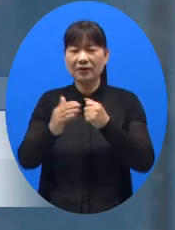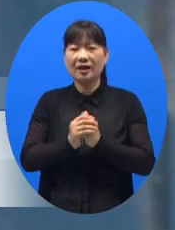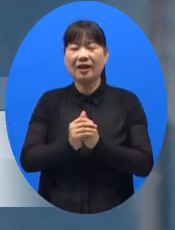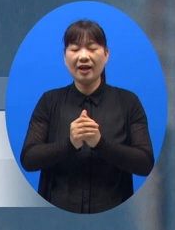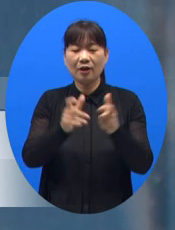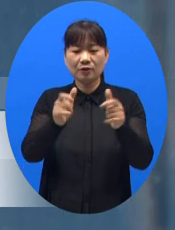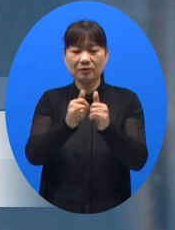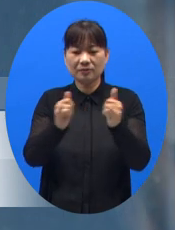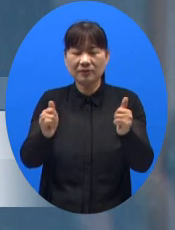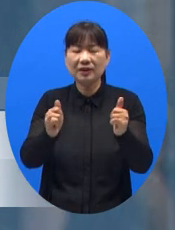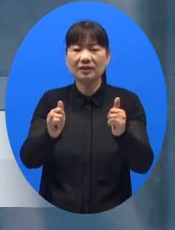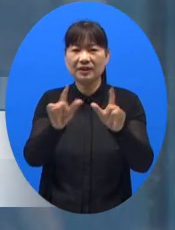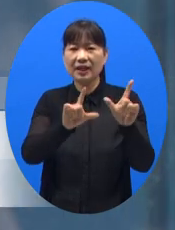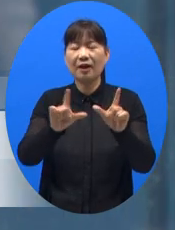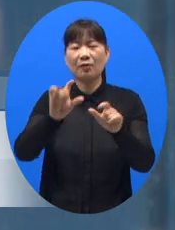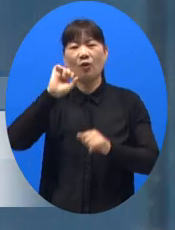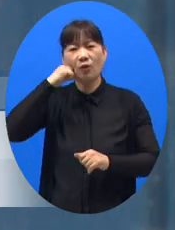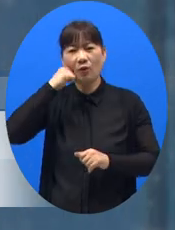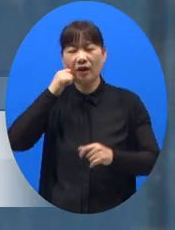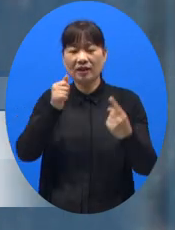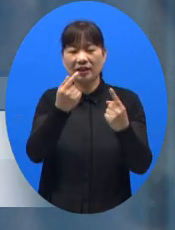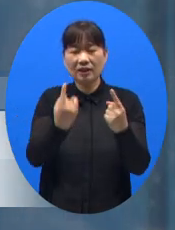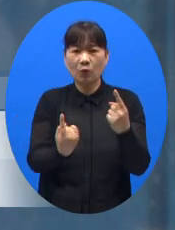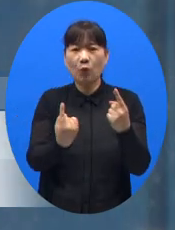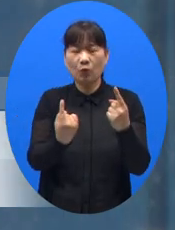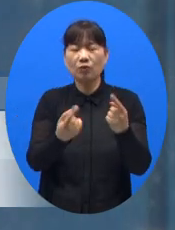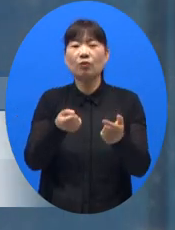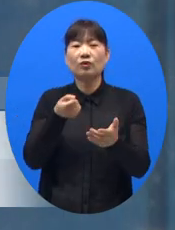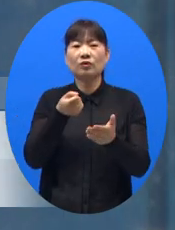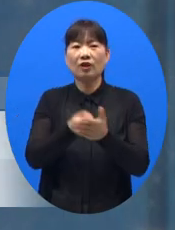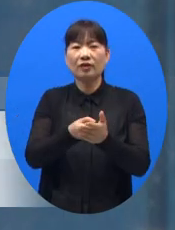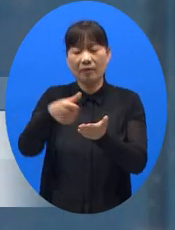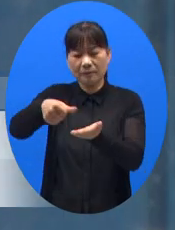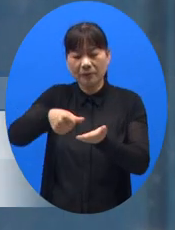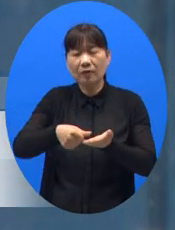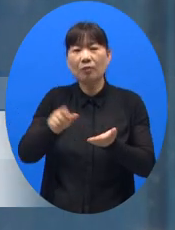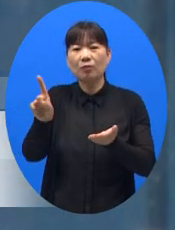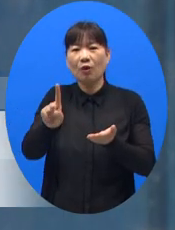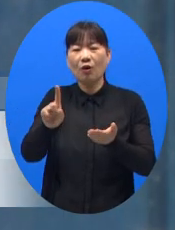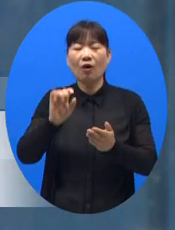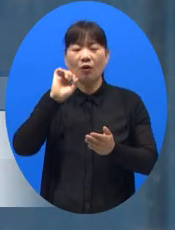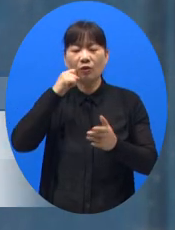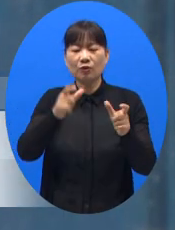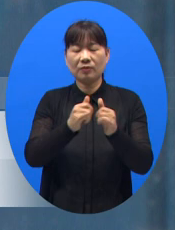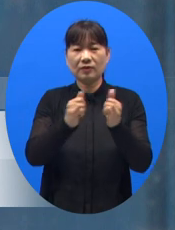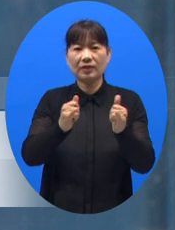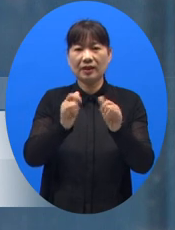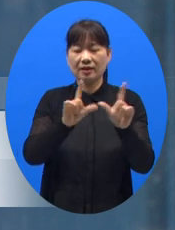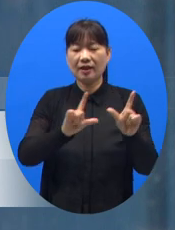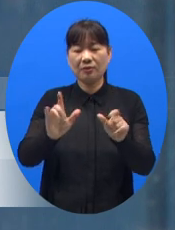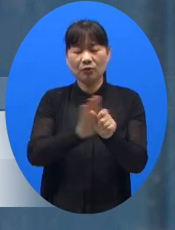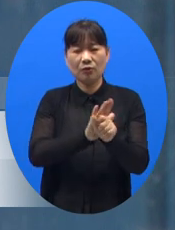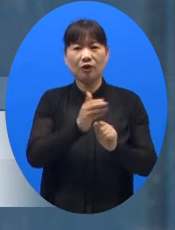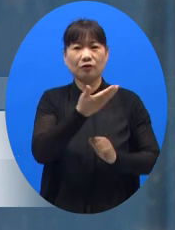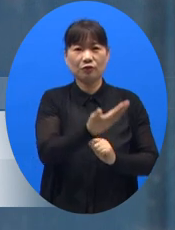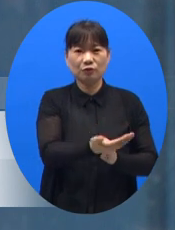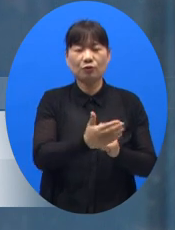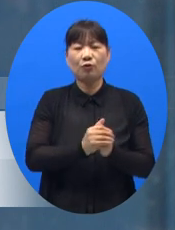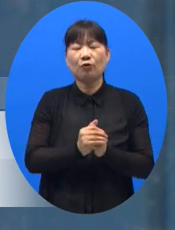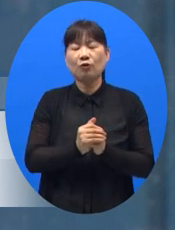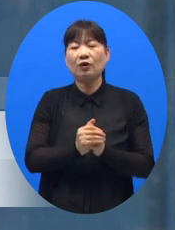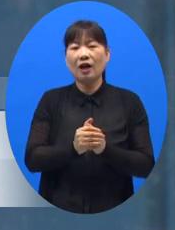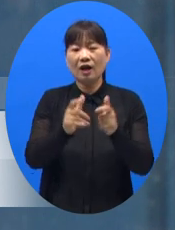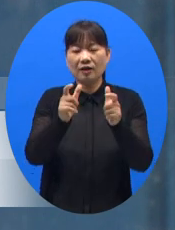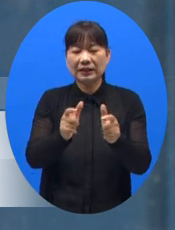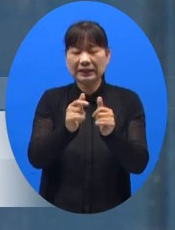어렵습니다 저희로 결제는 어려운 범인들의 삶을 보다 듣고 여 민생을 살리는 1